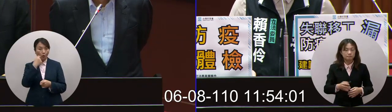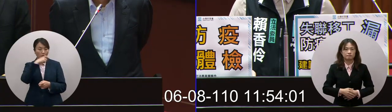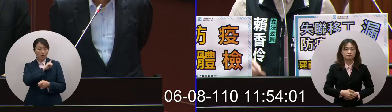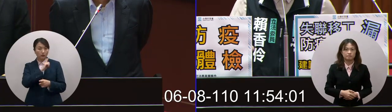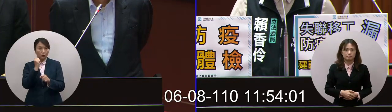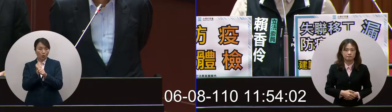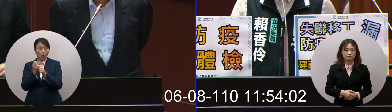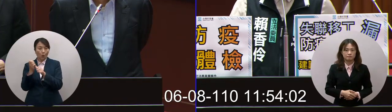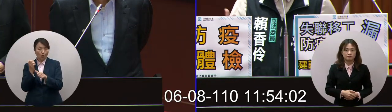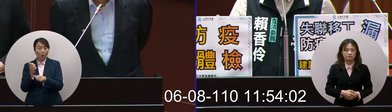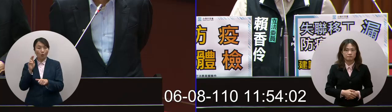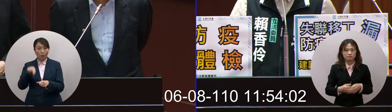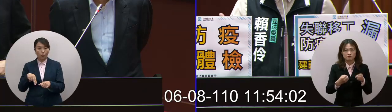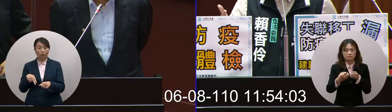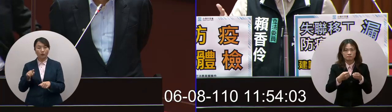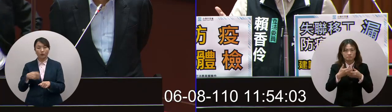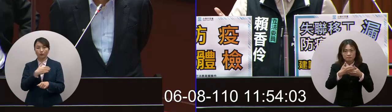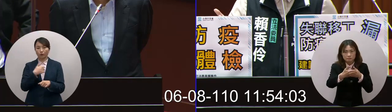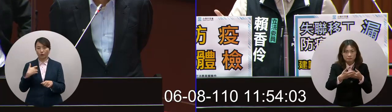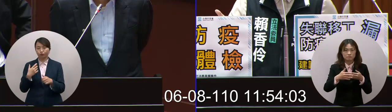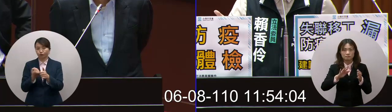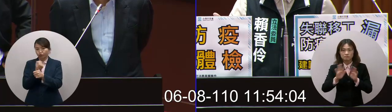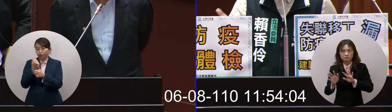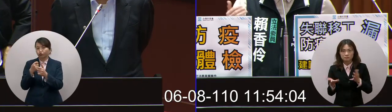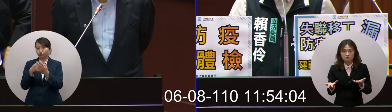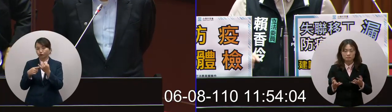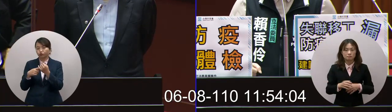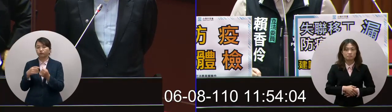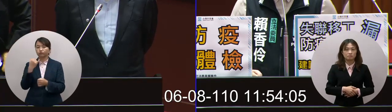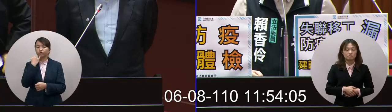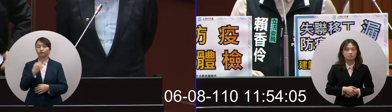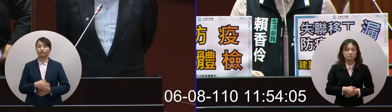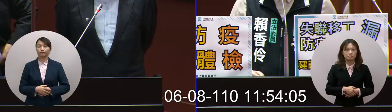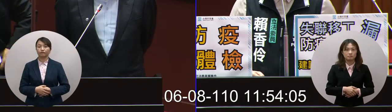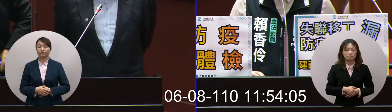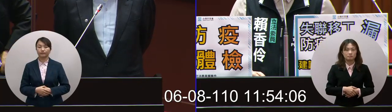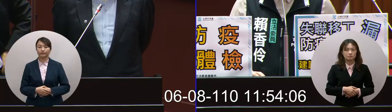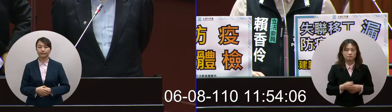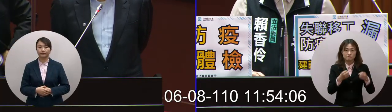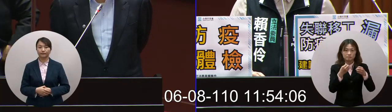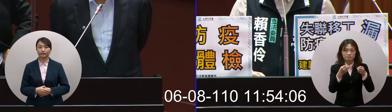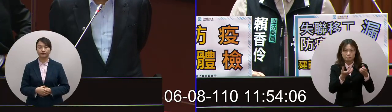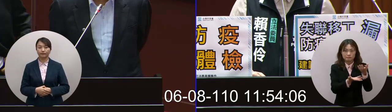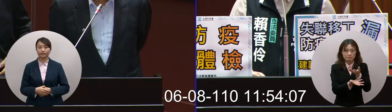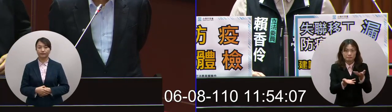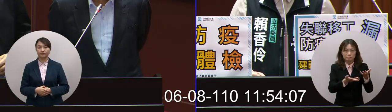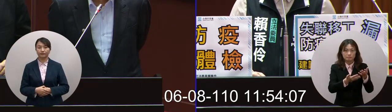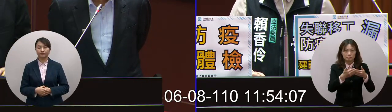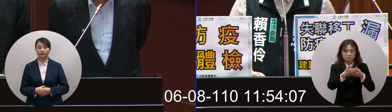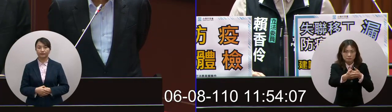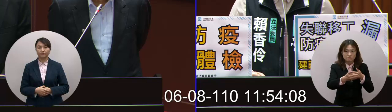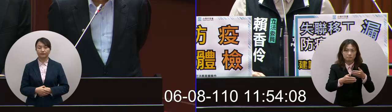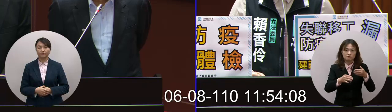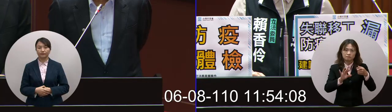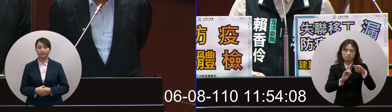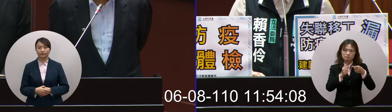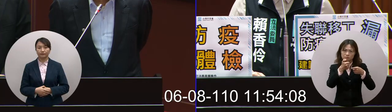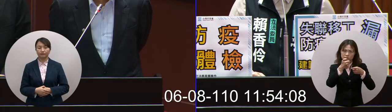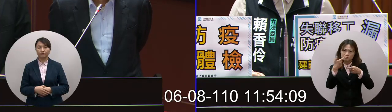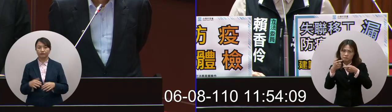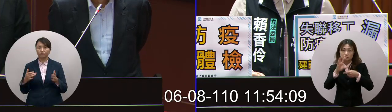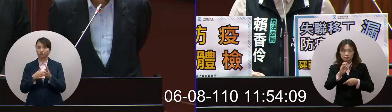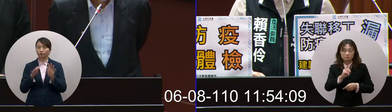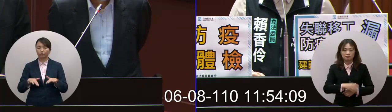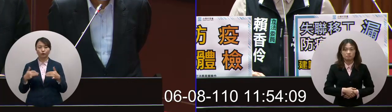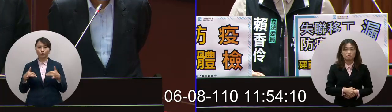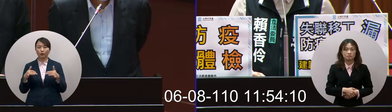国内的生产线， 谈的进度跟 最能够掌握这个进度， 是不是已经有这个5-6成的可能性？ 目前